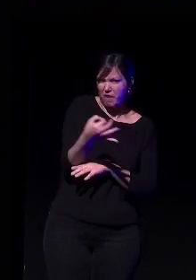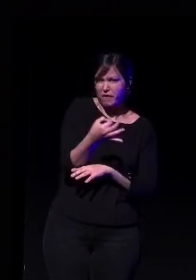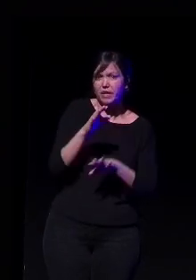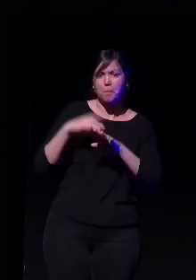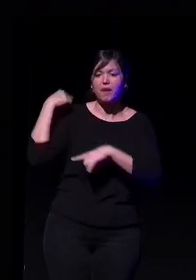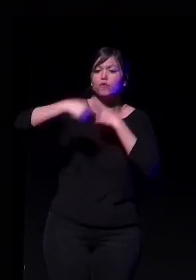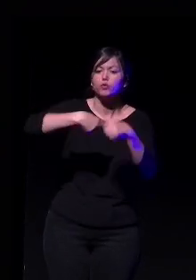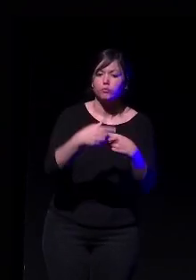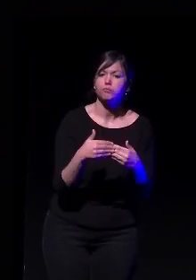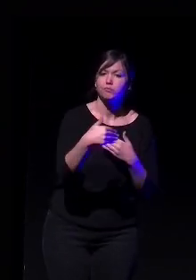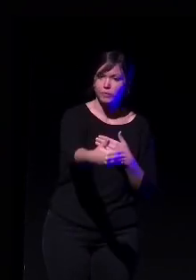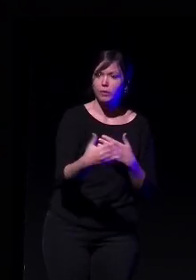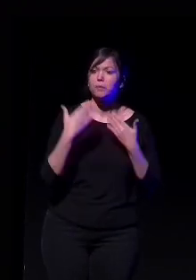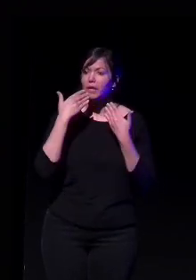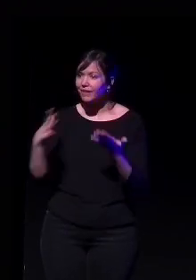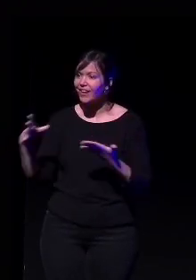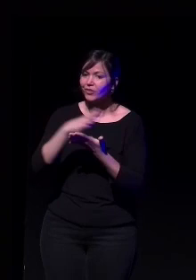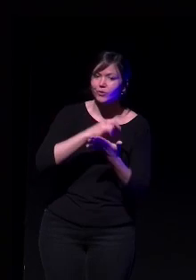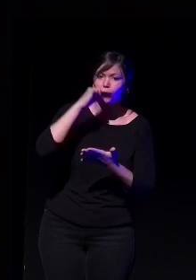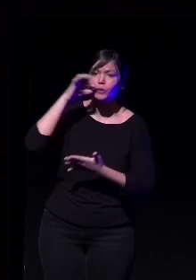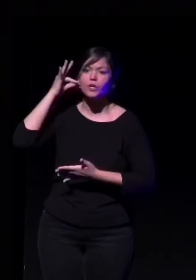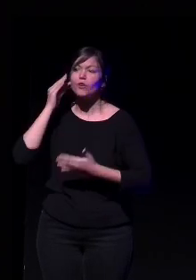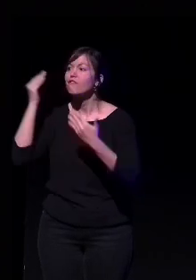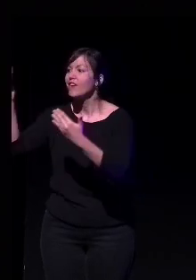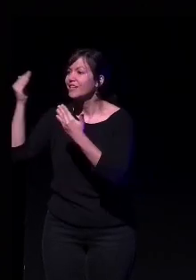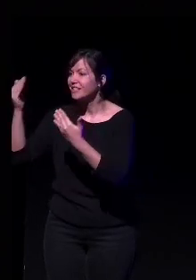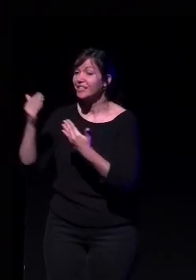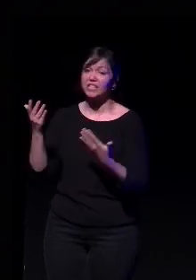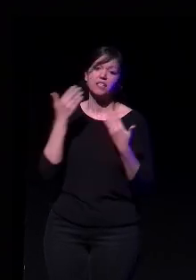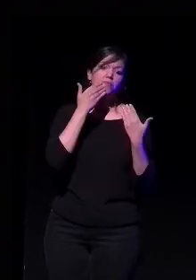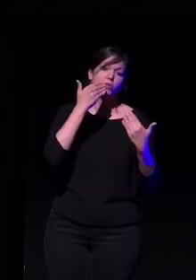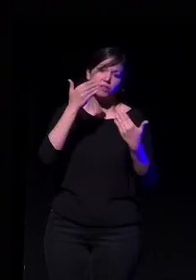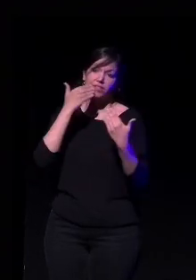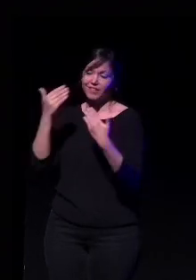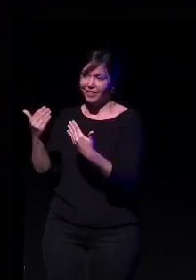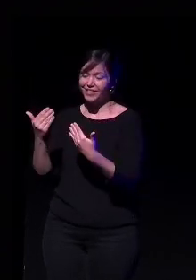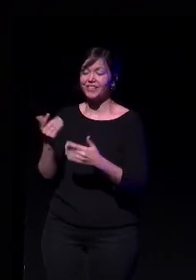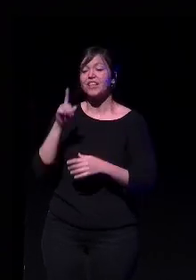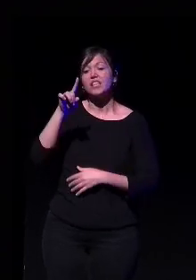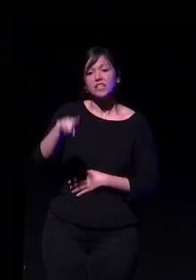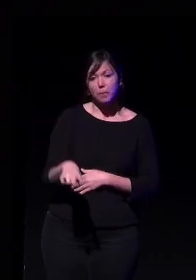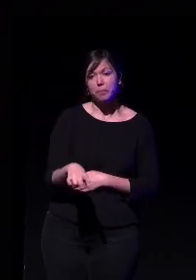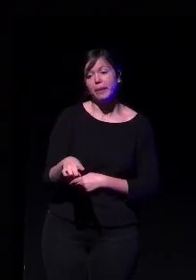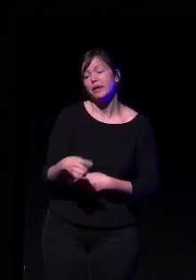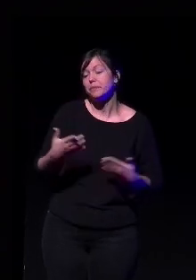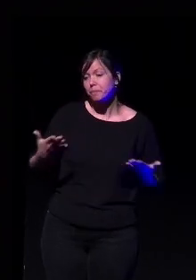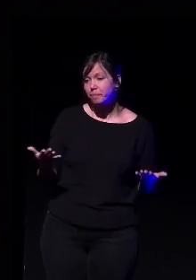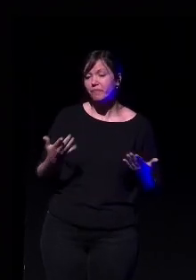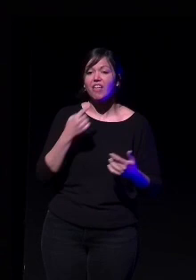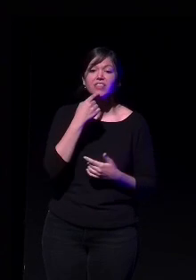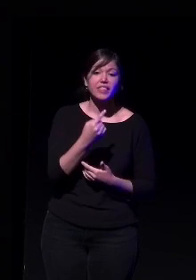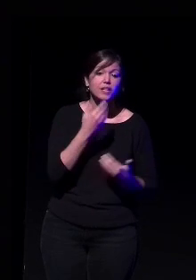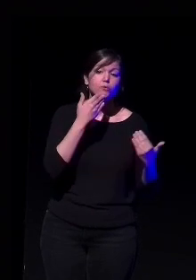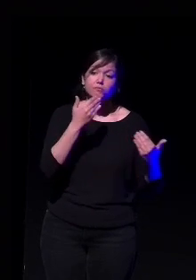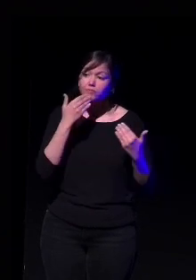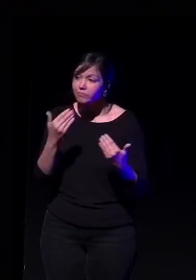generacions. Per tant, a tots i a totes, moltíssimes felicitats i moltíssimes gràcies. També, doncs, desitjar-vos